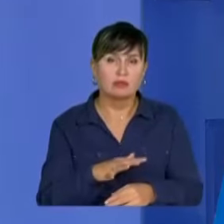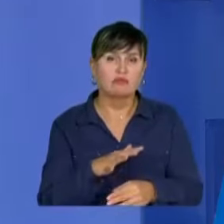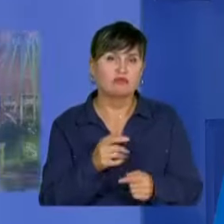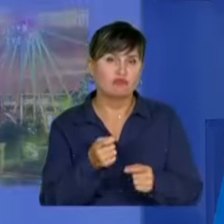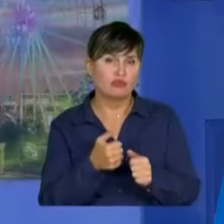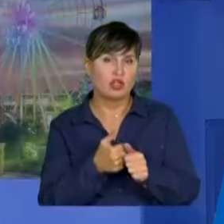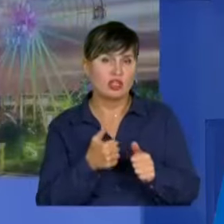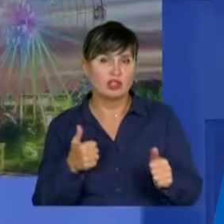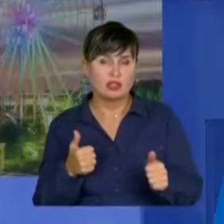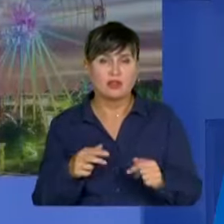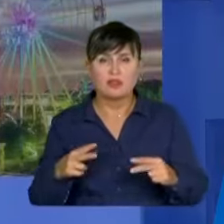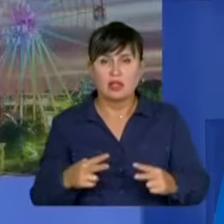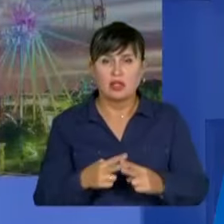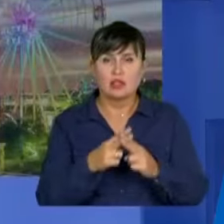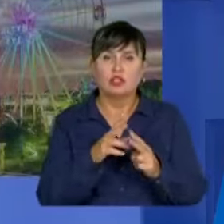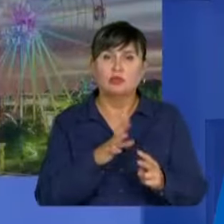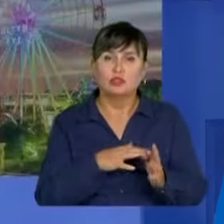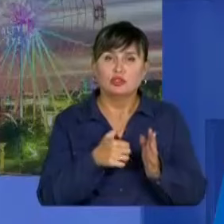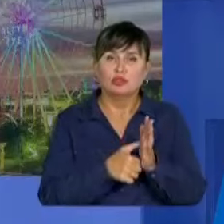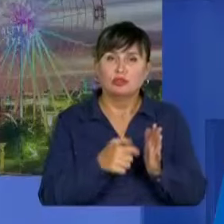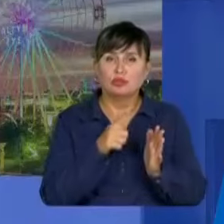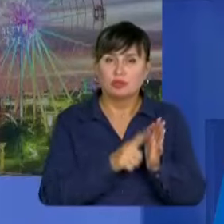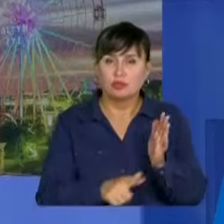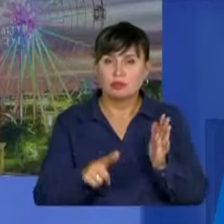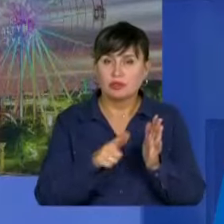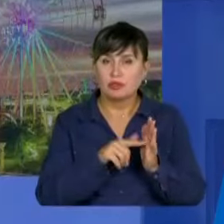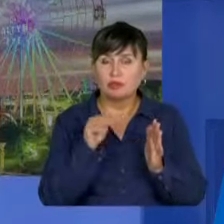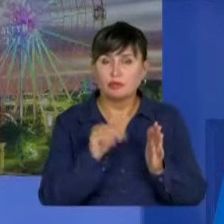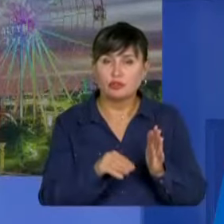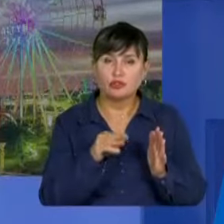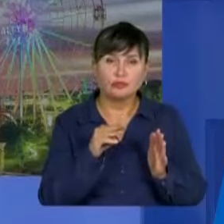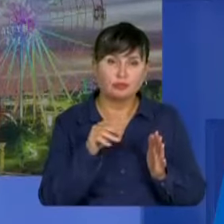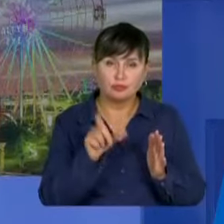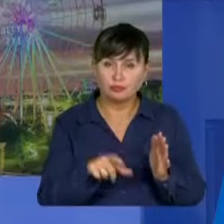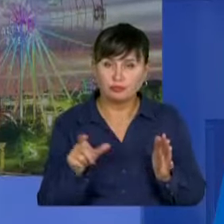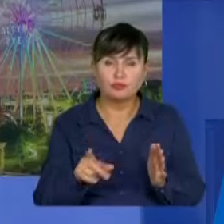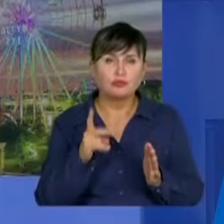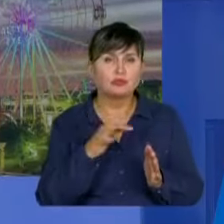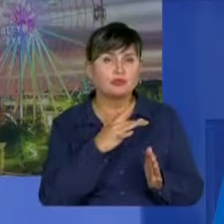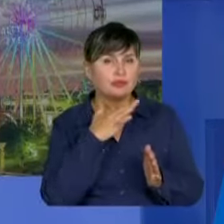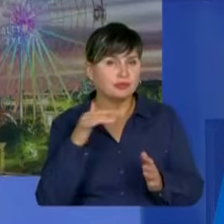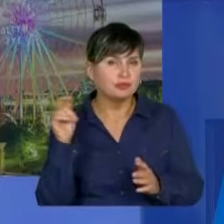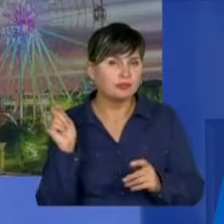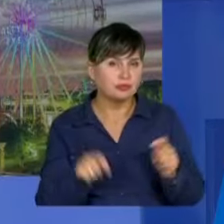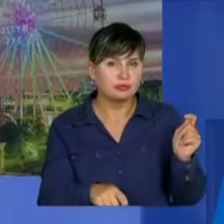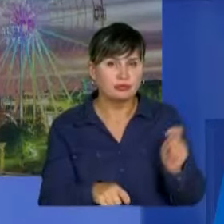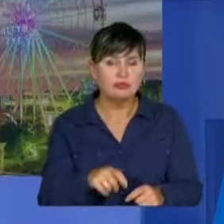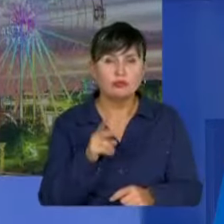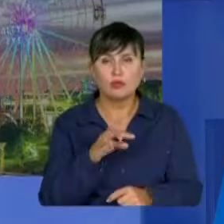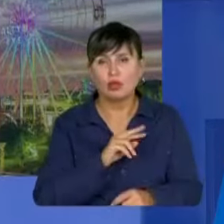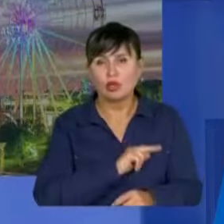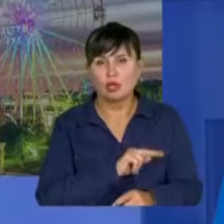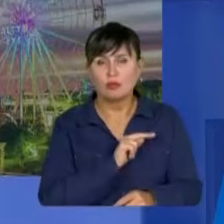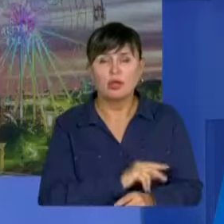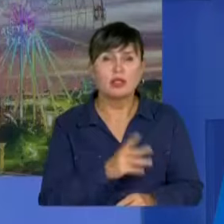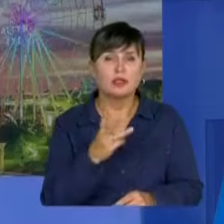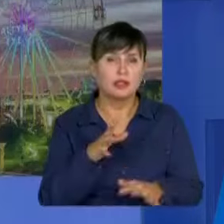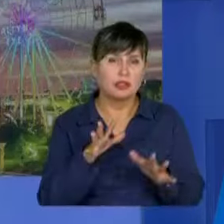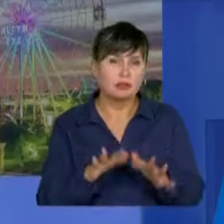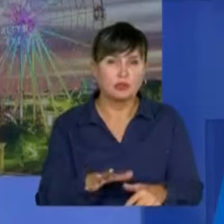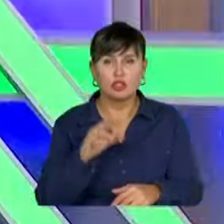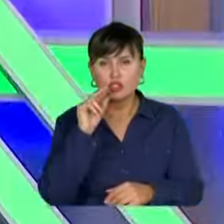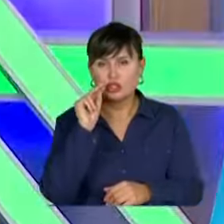отстают. В столице побывали 677 тысяч человек, однако многие из них приехали по долгу службы. На третьем месте